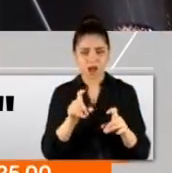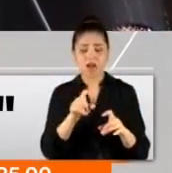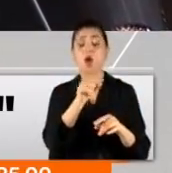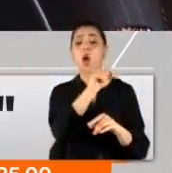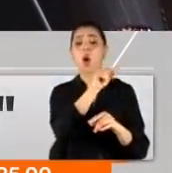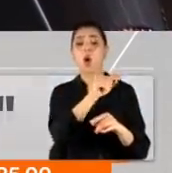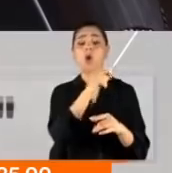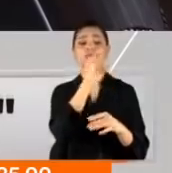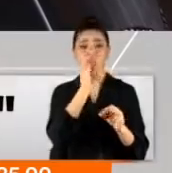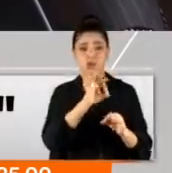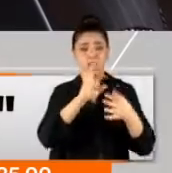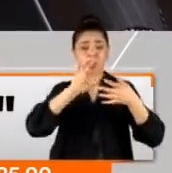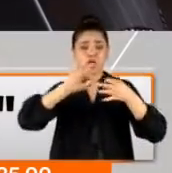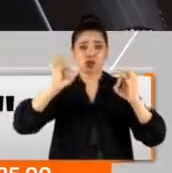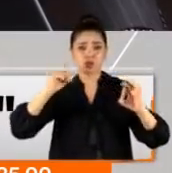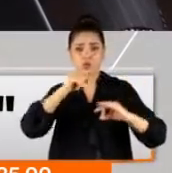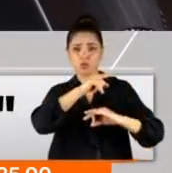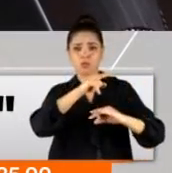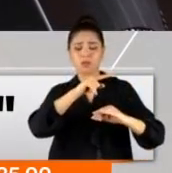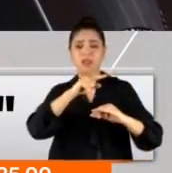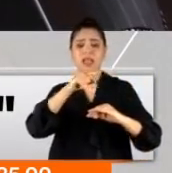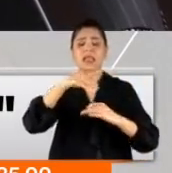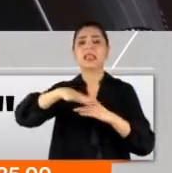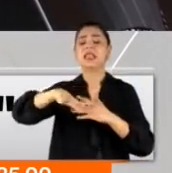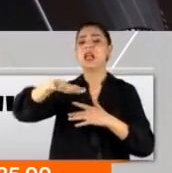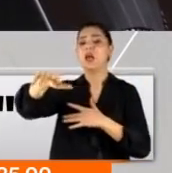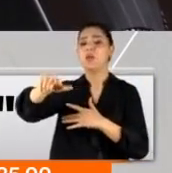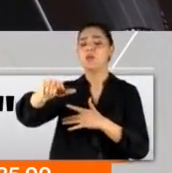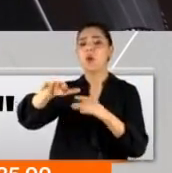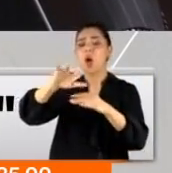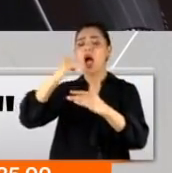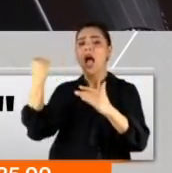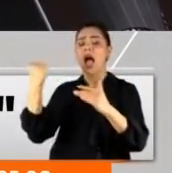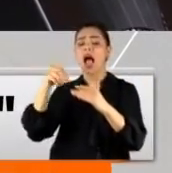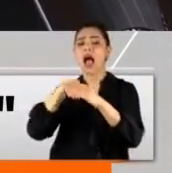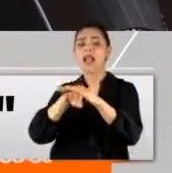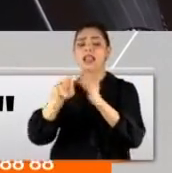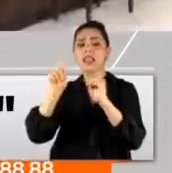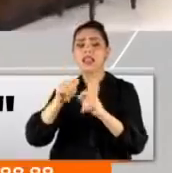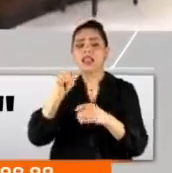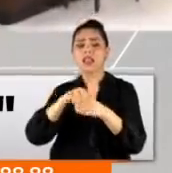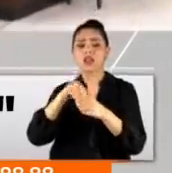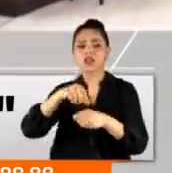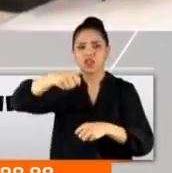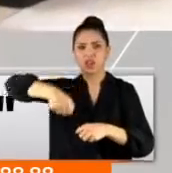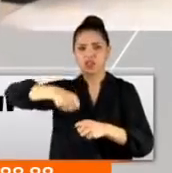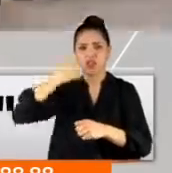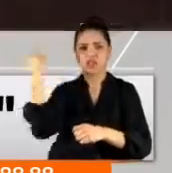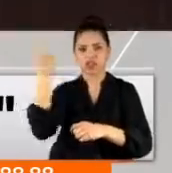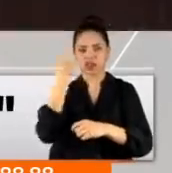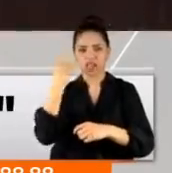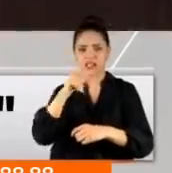anda sözcünüz hazinede aynen çantacı olarak dolaşırdı. Kalkıp da sen